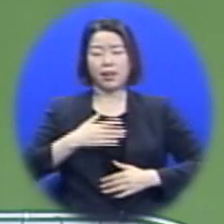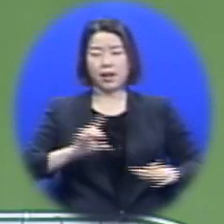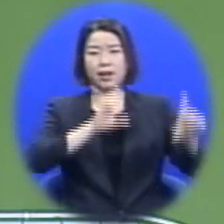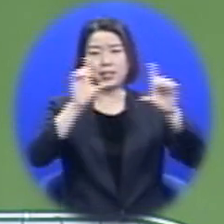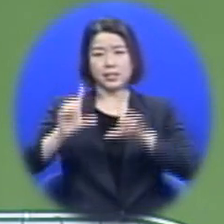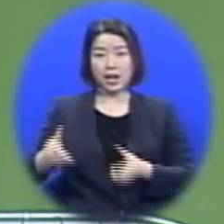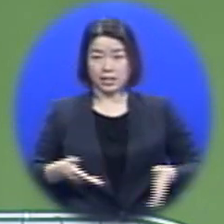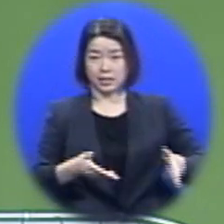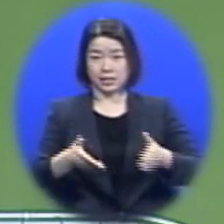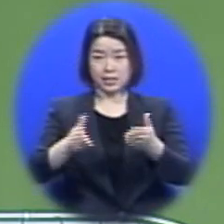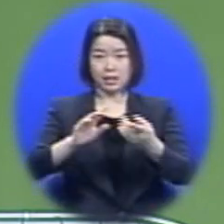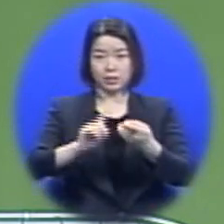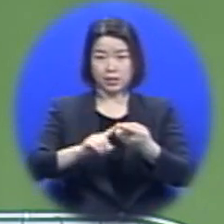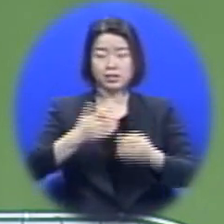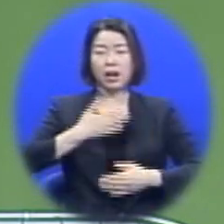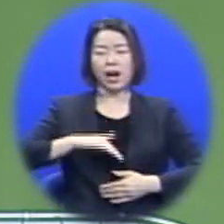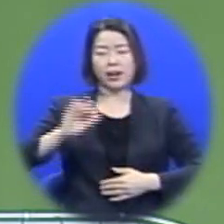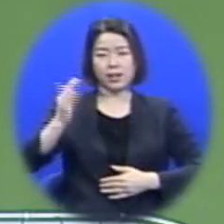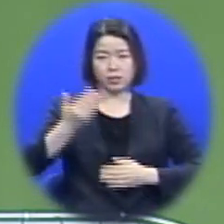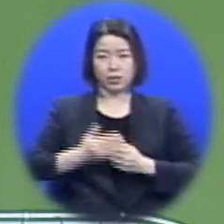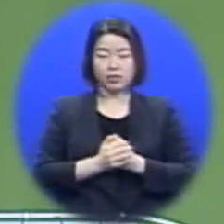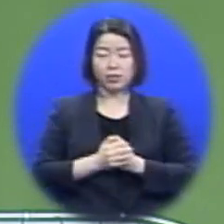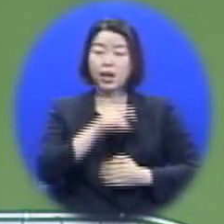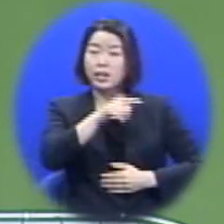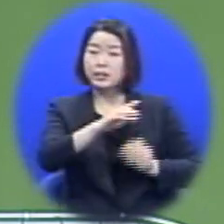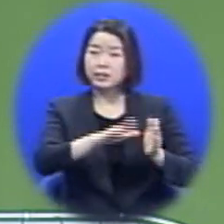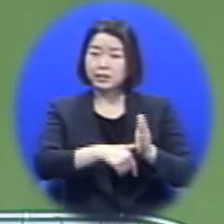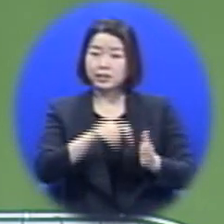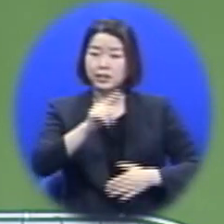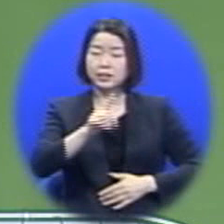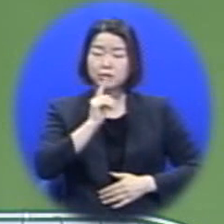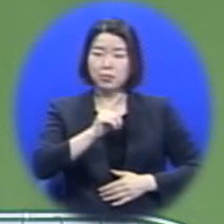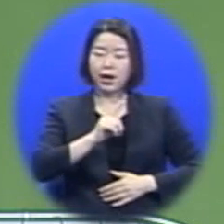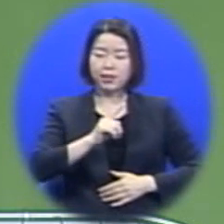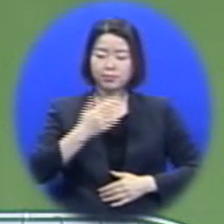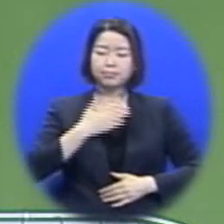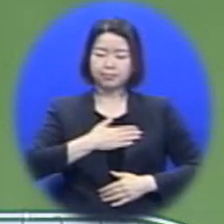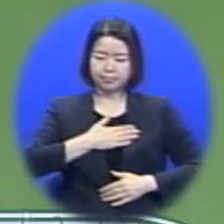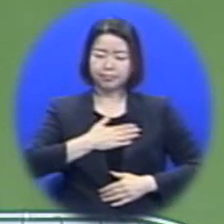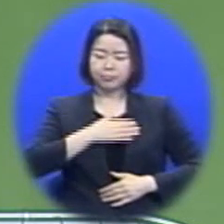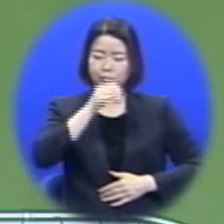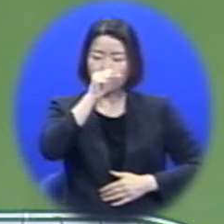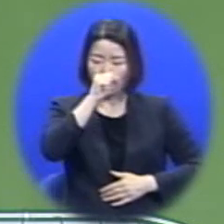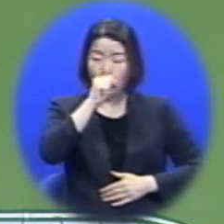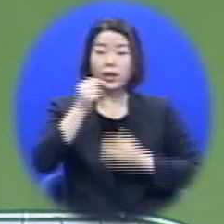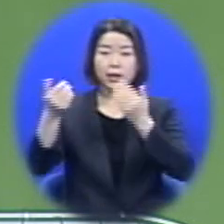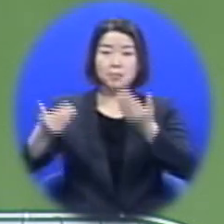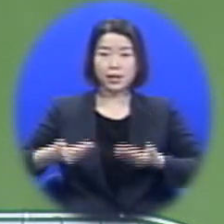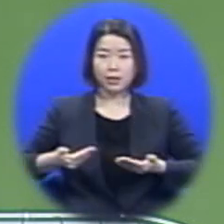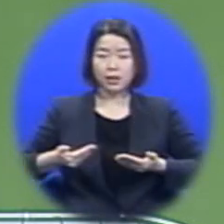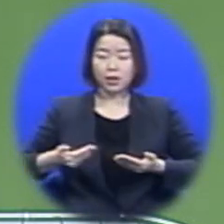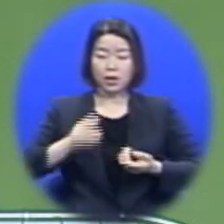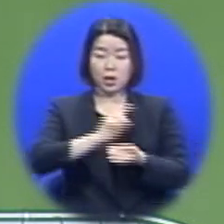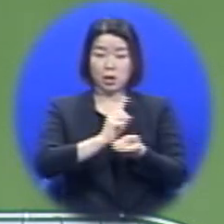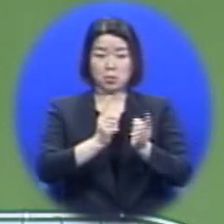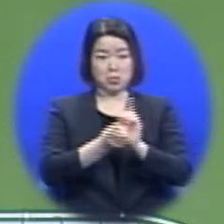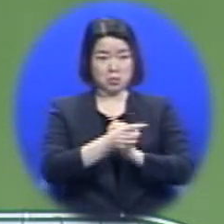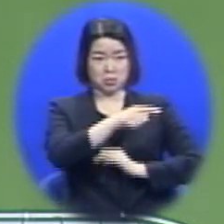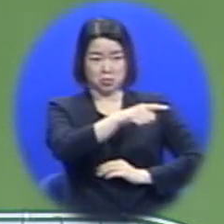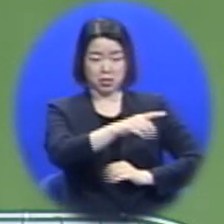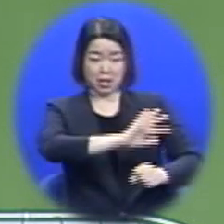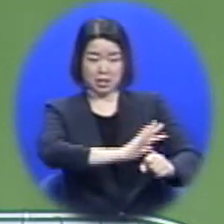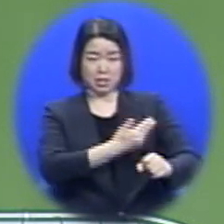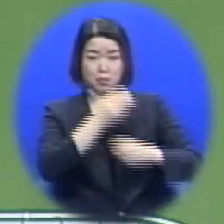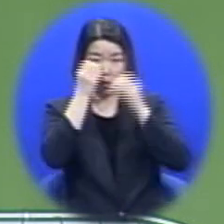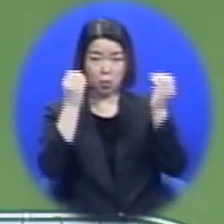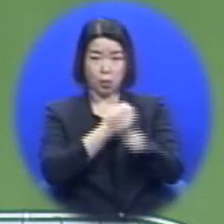걸 아셔야 합니다. 그때 그 말을 달게 받는 일, 서로 그 사람이 잘못 보았다 할지라도